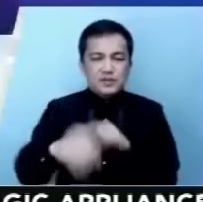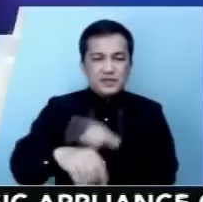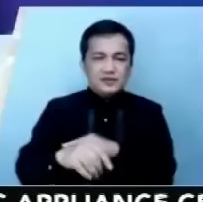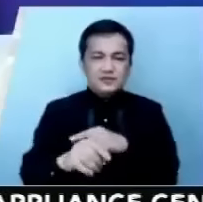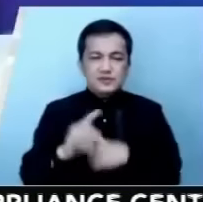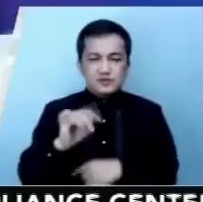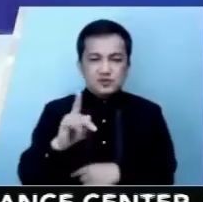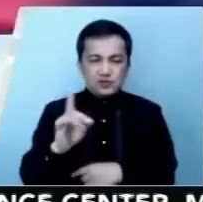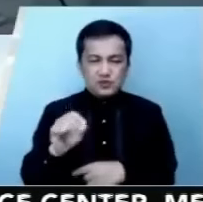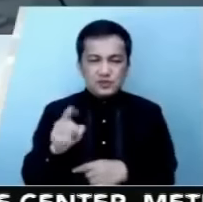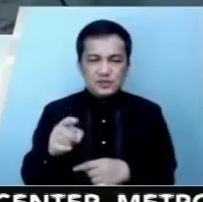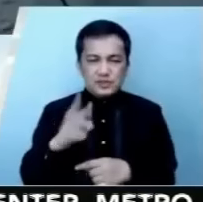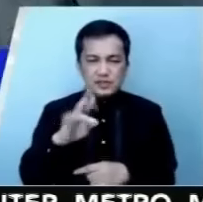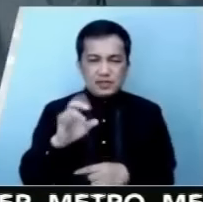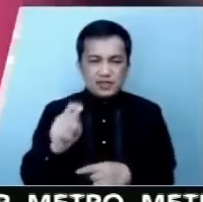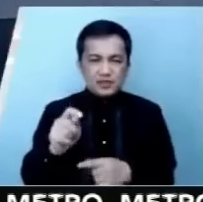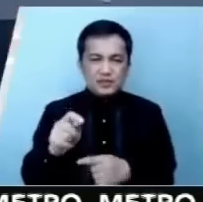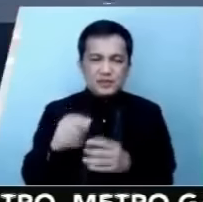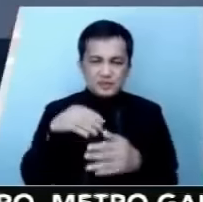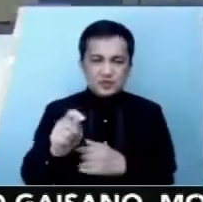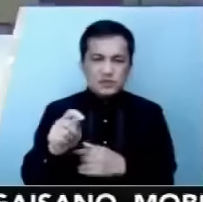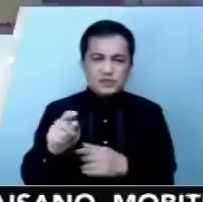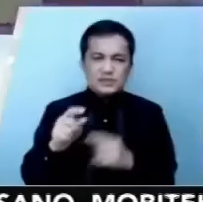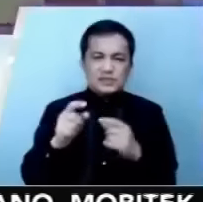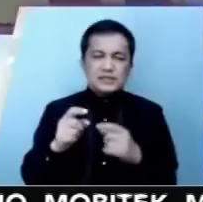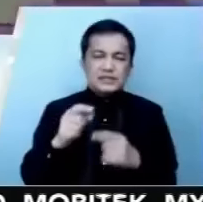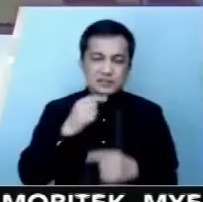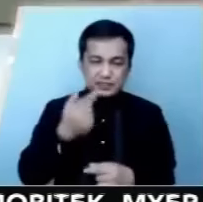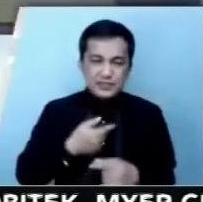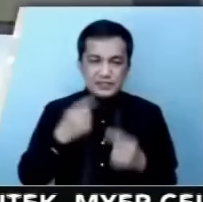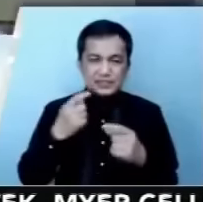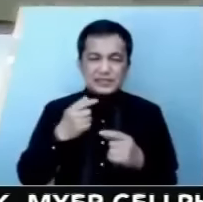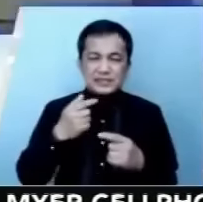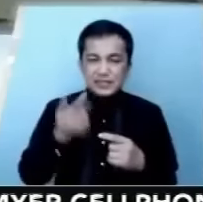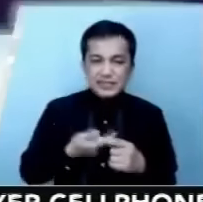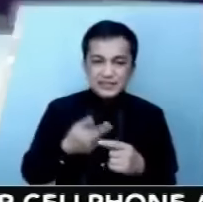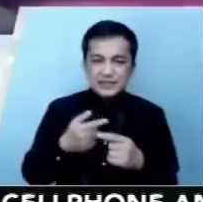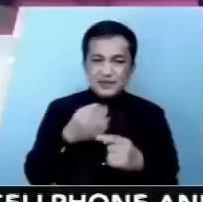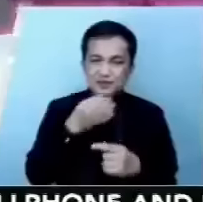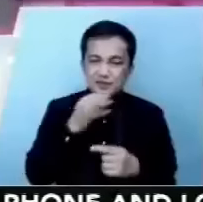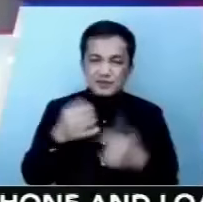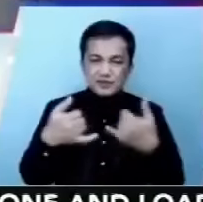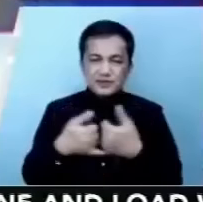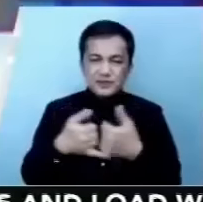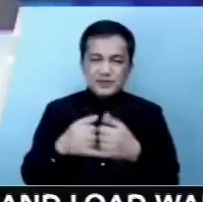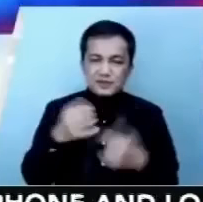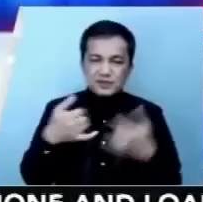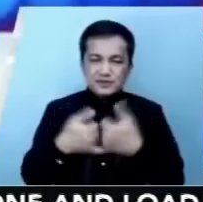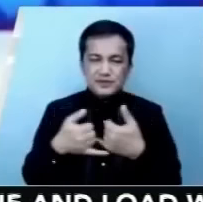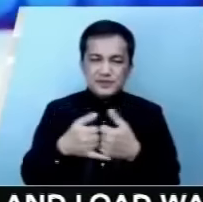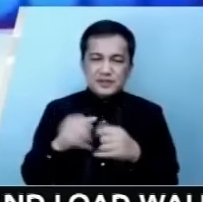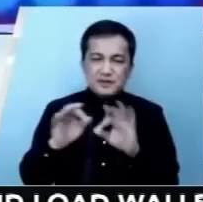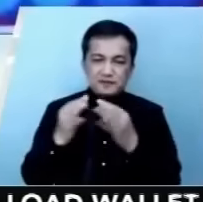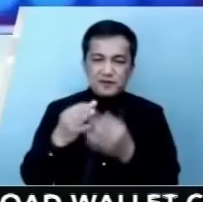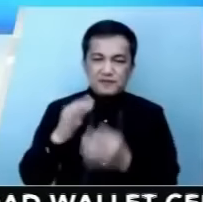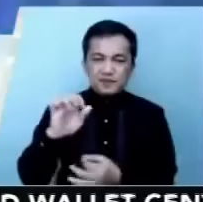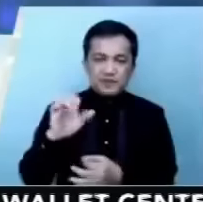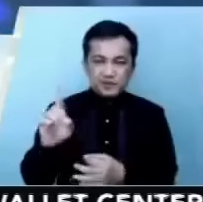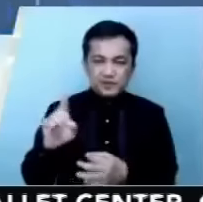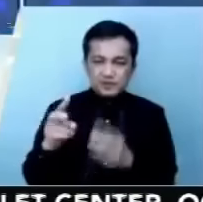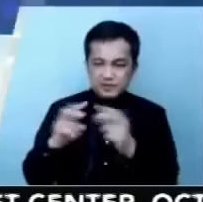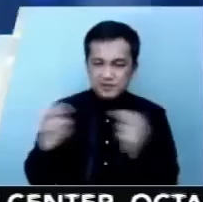pagsabak ng It Showtime host bilang celebrity guest sa paboritong game show ng bayan na family fud maglalaban ang